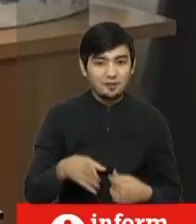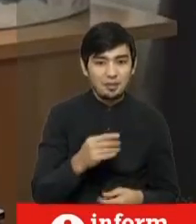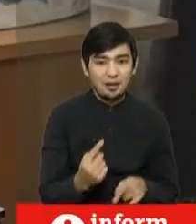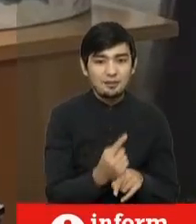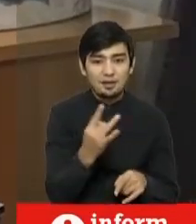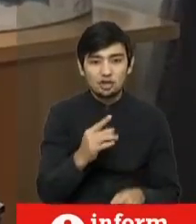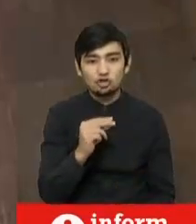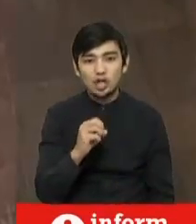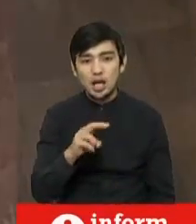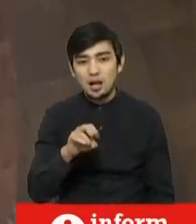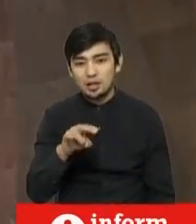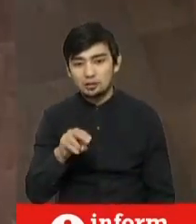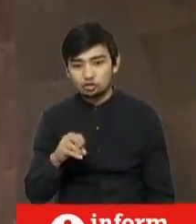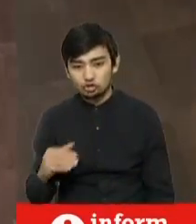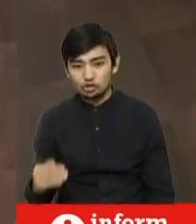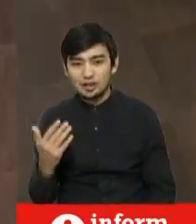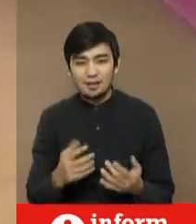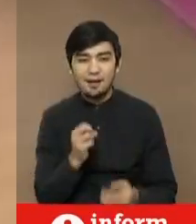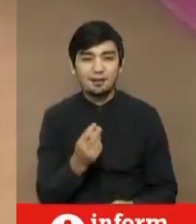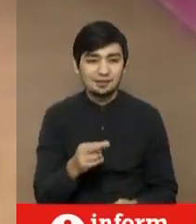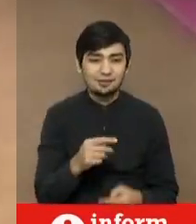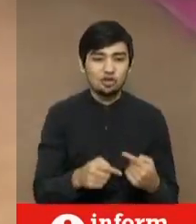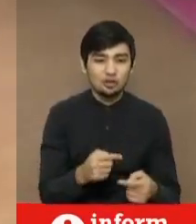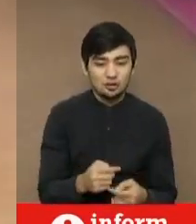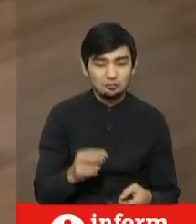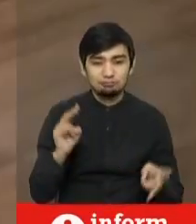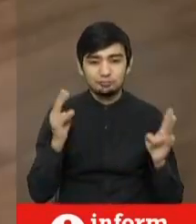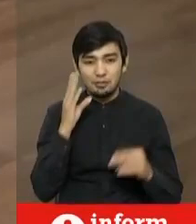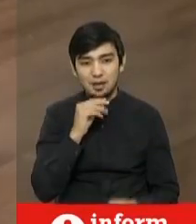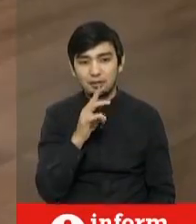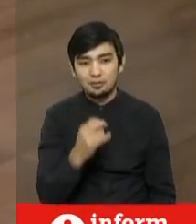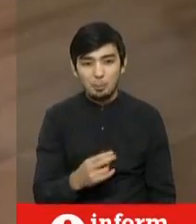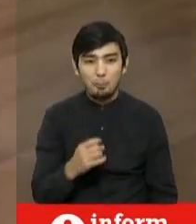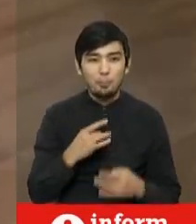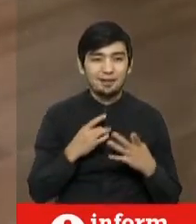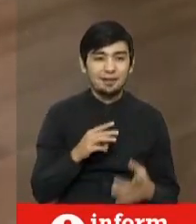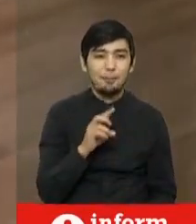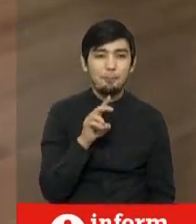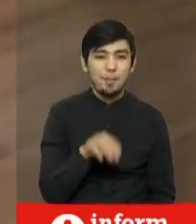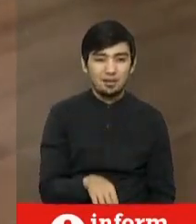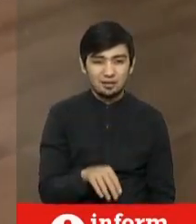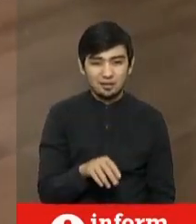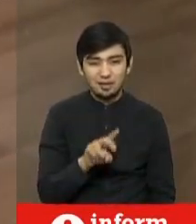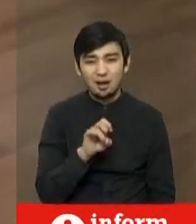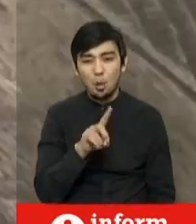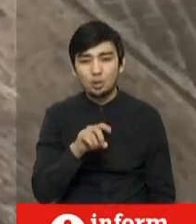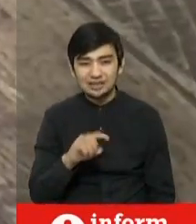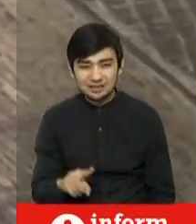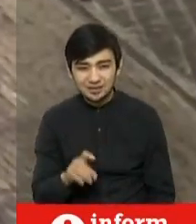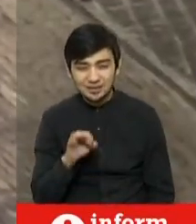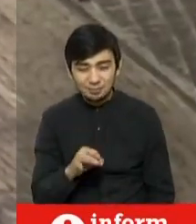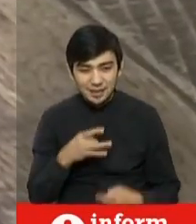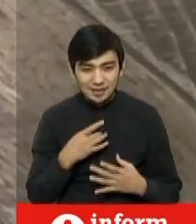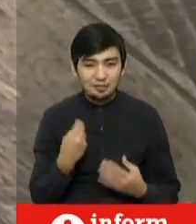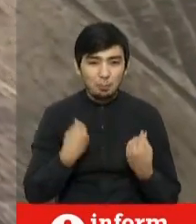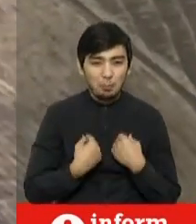реттік челлендж не акциялар арқылы ұлықталады. Сол үшін ұлттық нақыштағы киім Наурыз мерекесі я қандай да бір акциялар кезінде киілмеуге